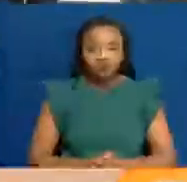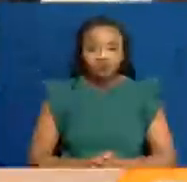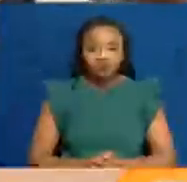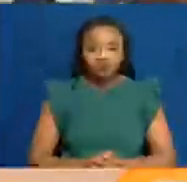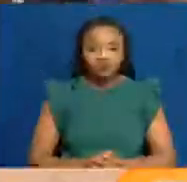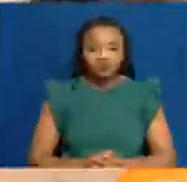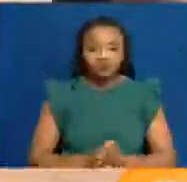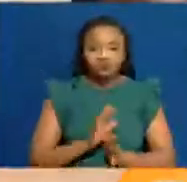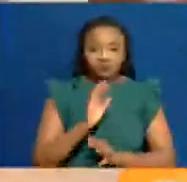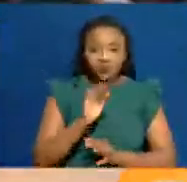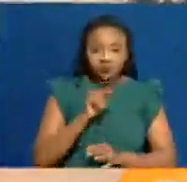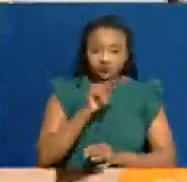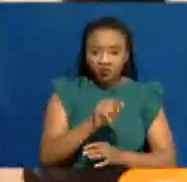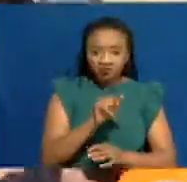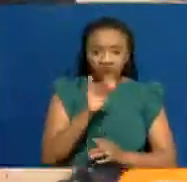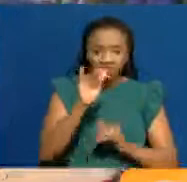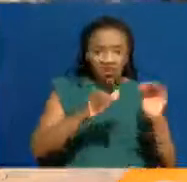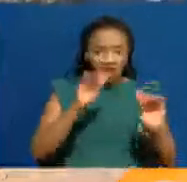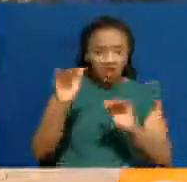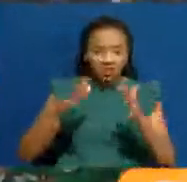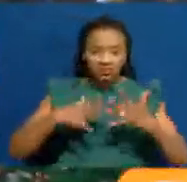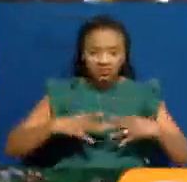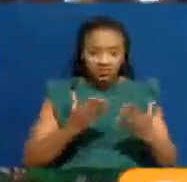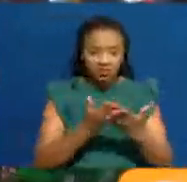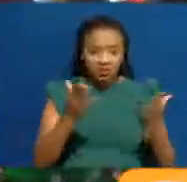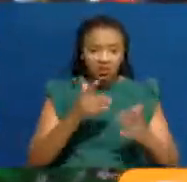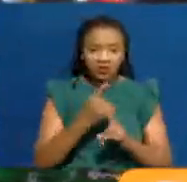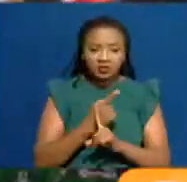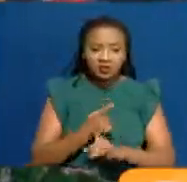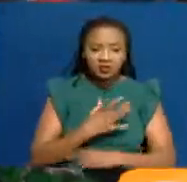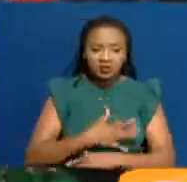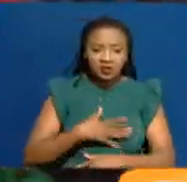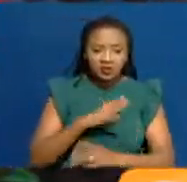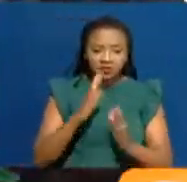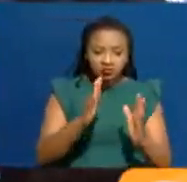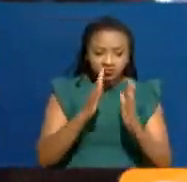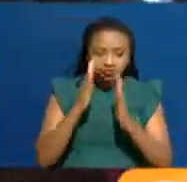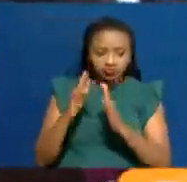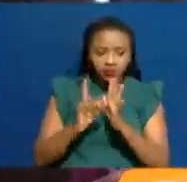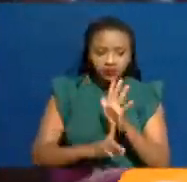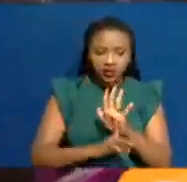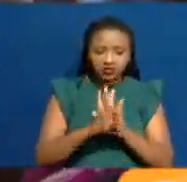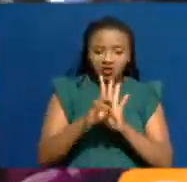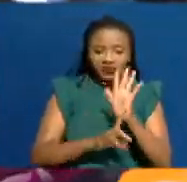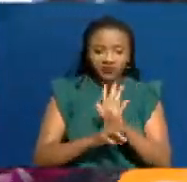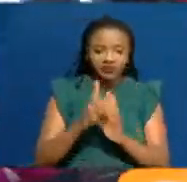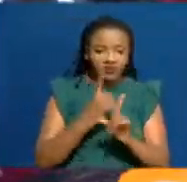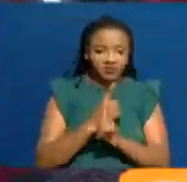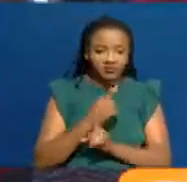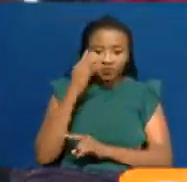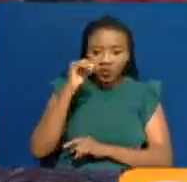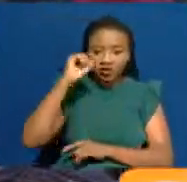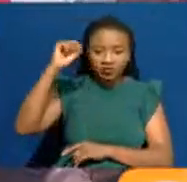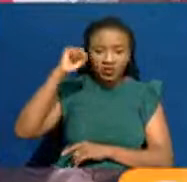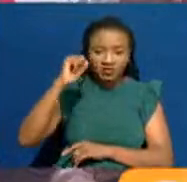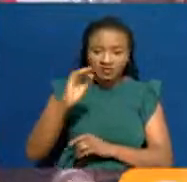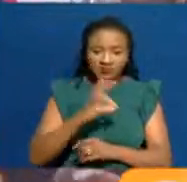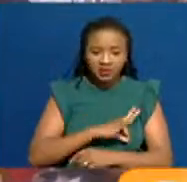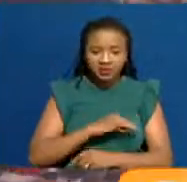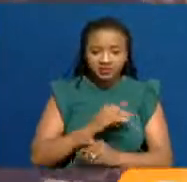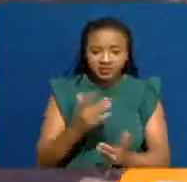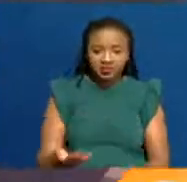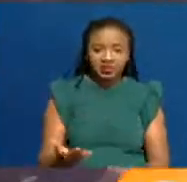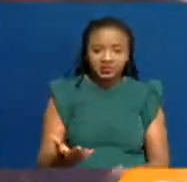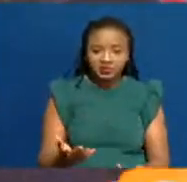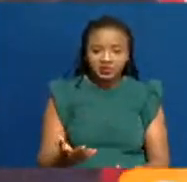Ni hapo ambapo aliwarai wakaazi kuzingatia siasa za maendeleo badala ya siasa ambazo hazina manufaa kwao,